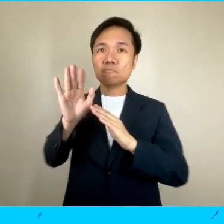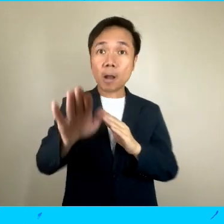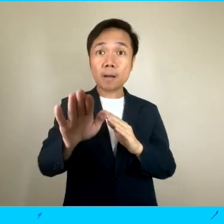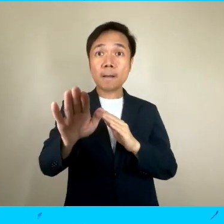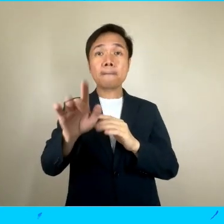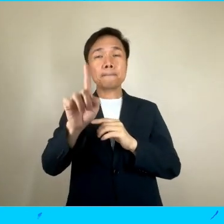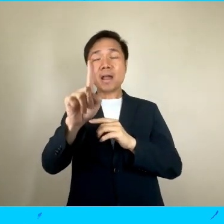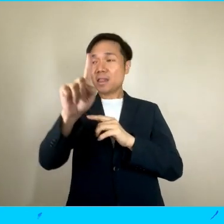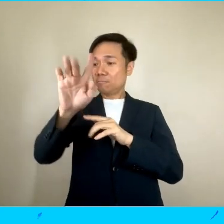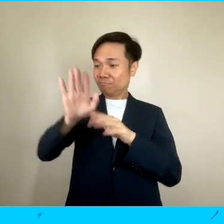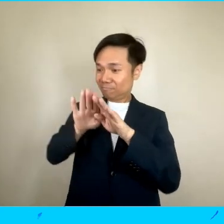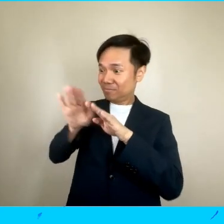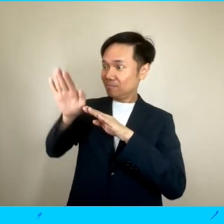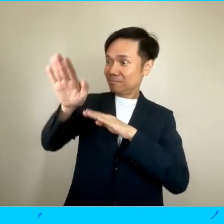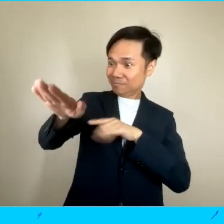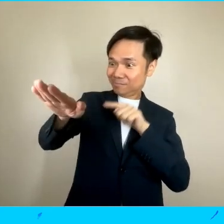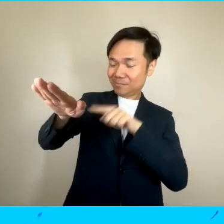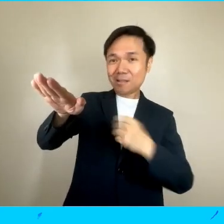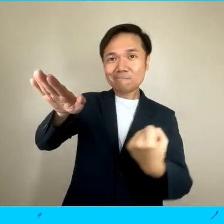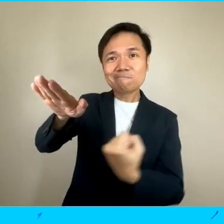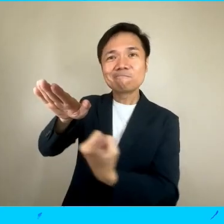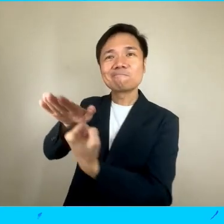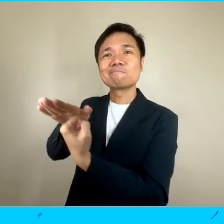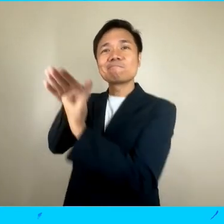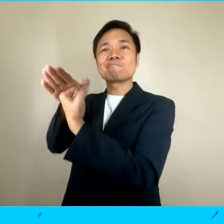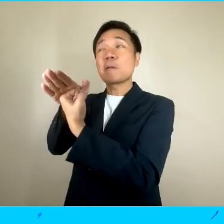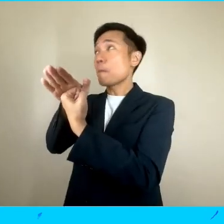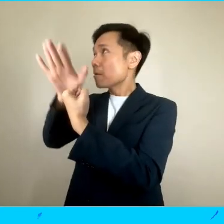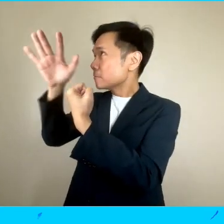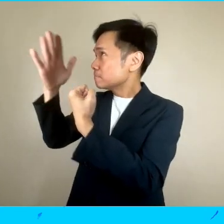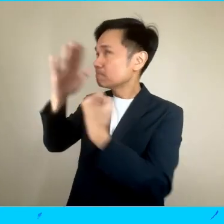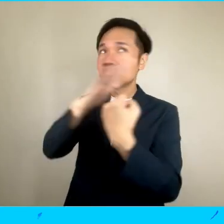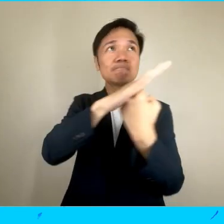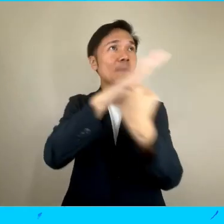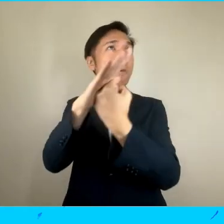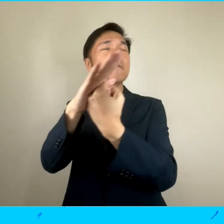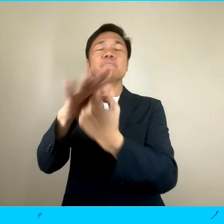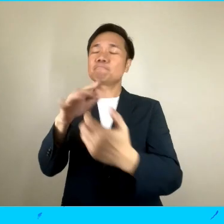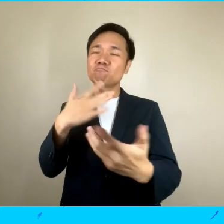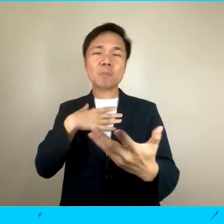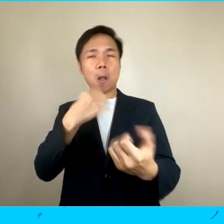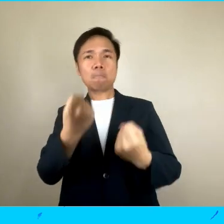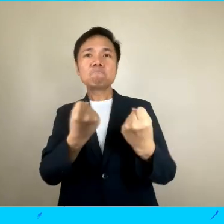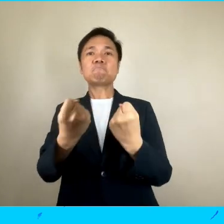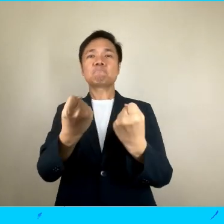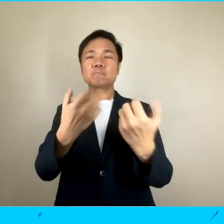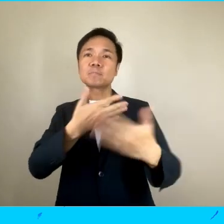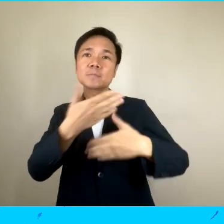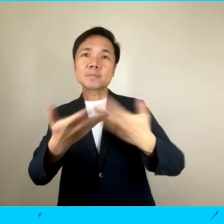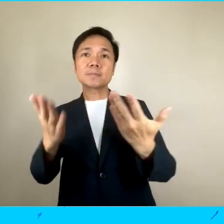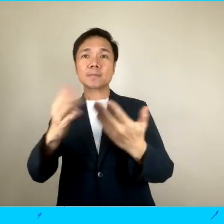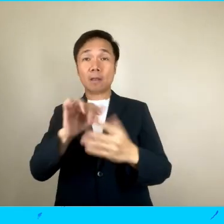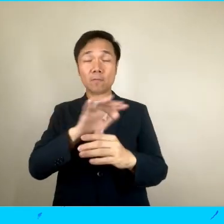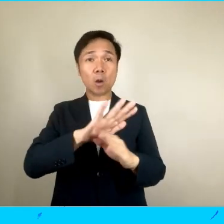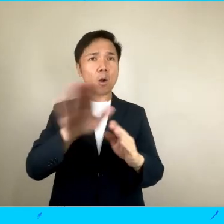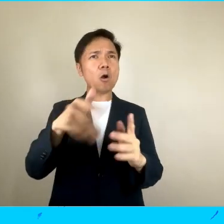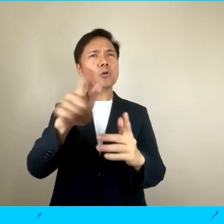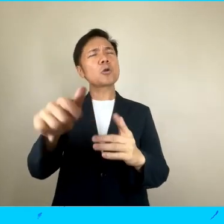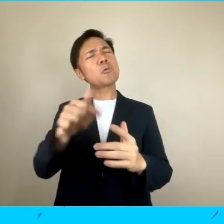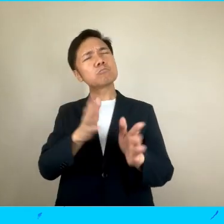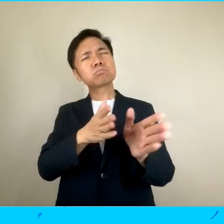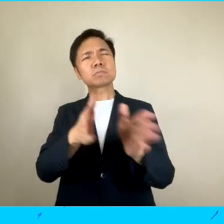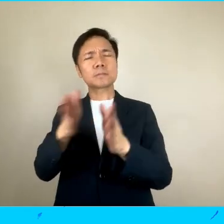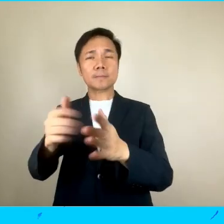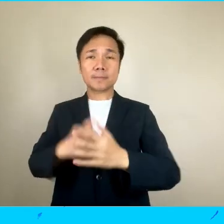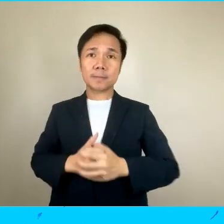leurs besoins. Et donc, et pour que l'on puisse avoir une transition positive, il faut que ceci se